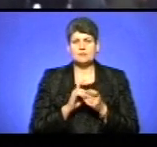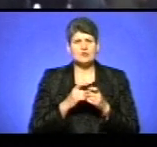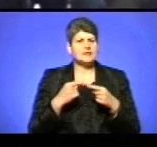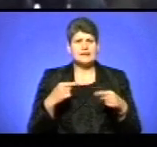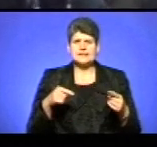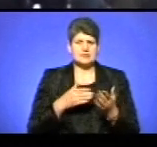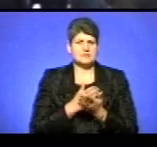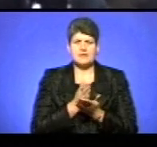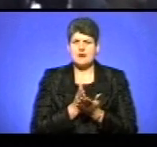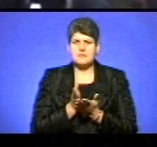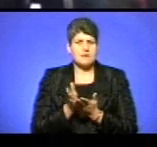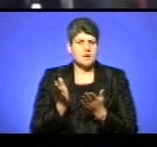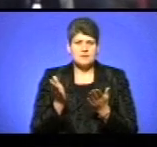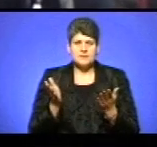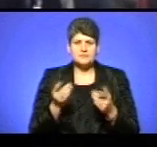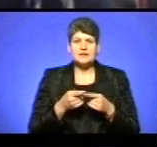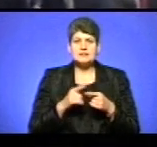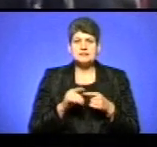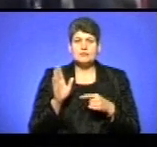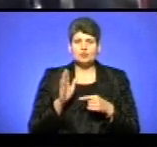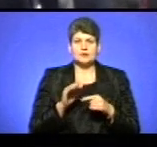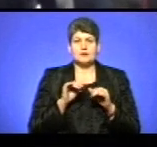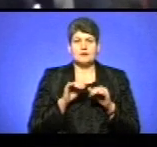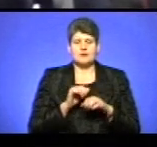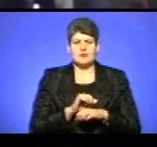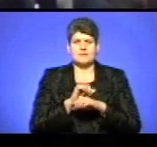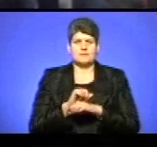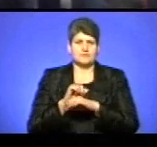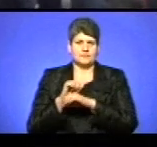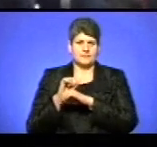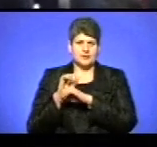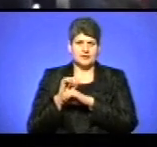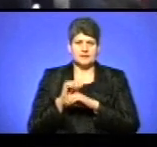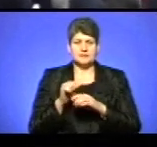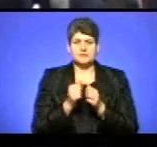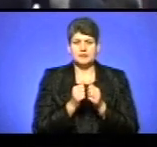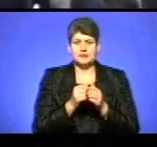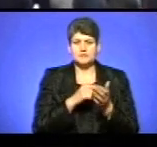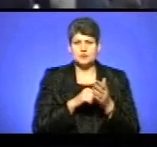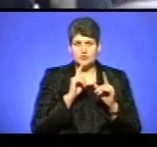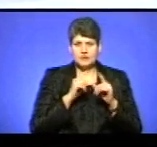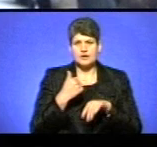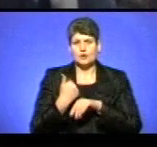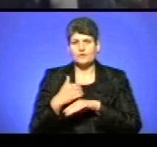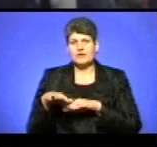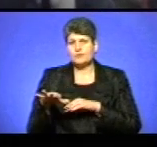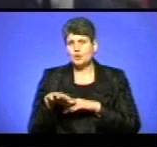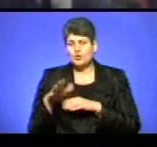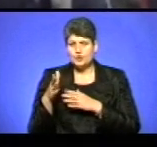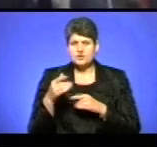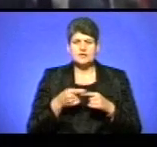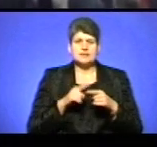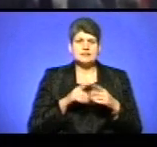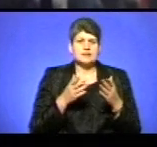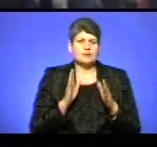різними напрямками. Це буде від акцій і пікетів під міською радою, на головній площі. Це